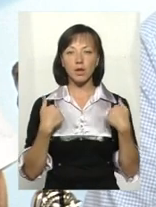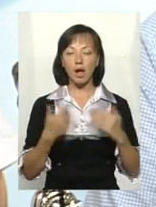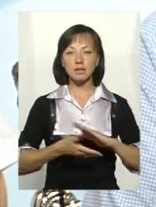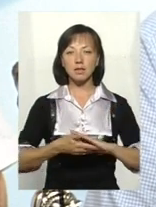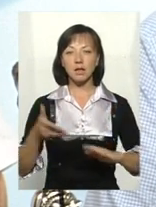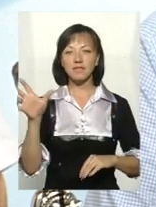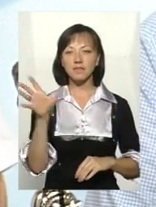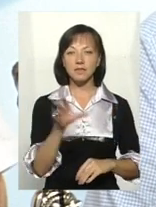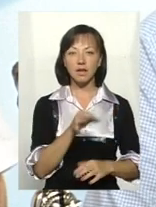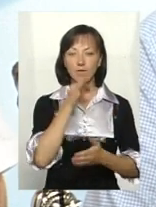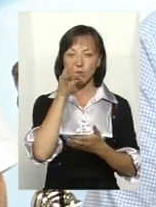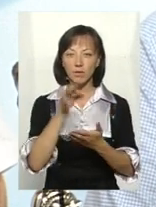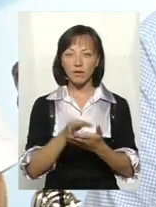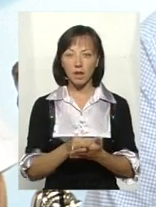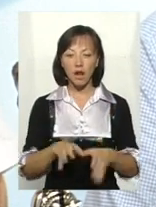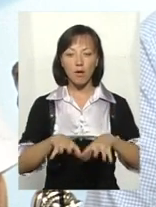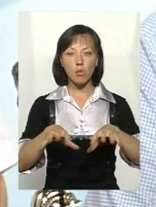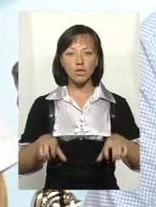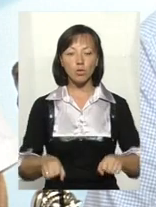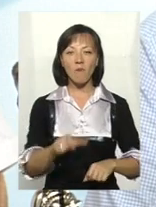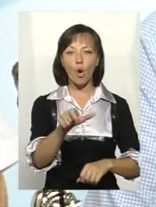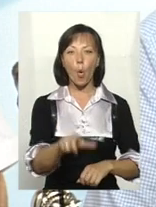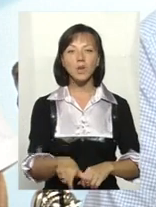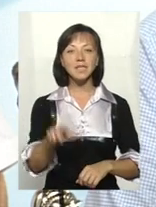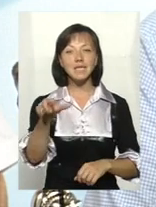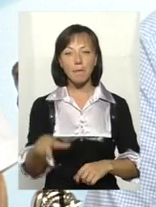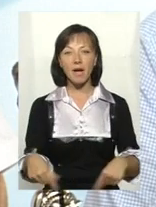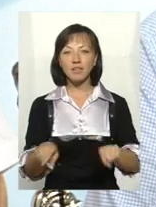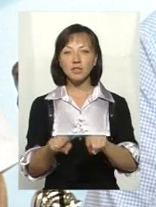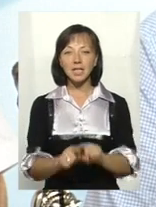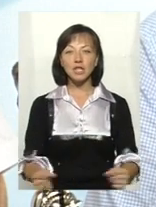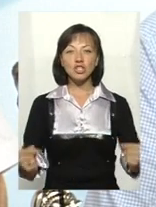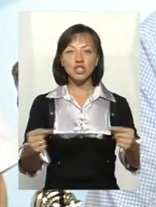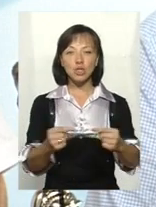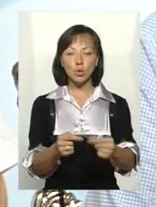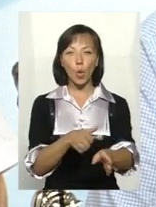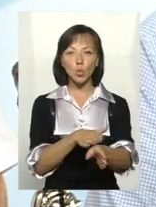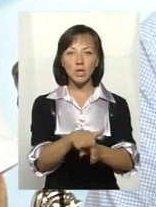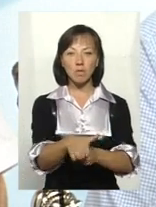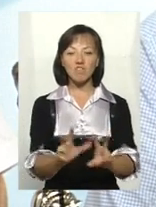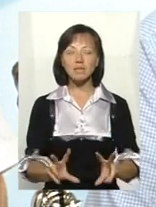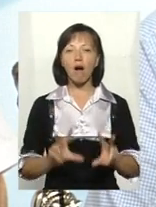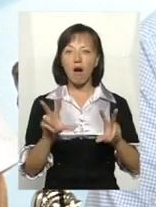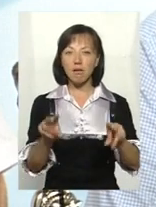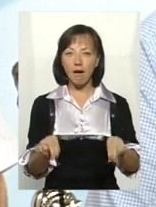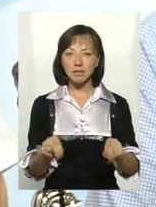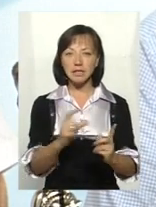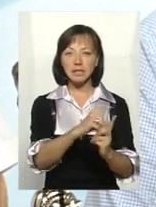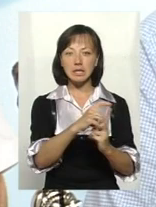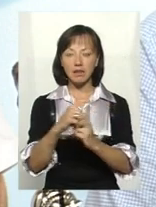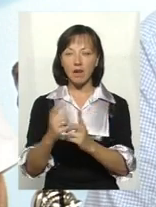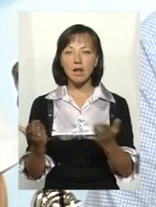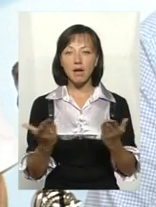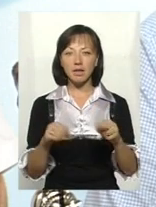всіх відповідальних посадових осіб все ж таки чітко дотримуватись тих гарантій, тих слів,